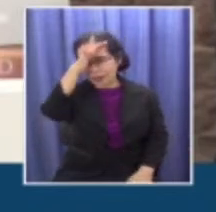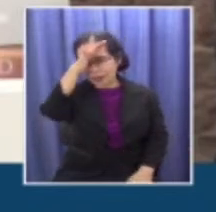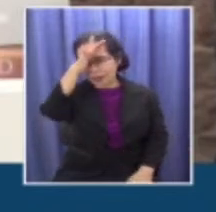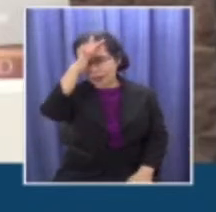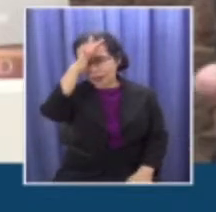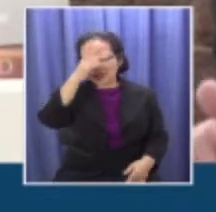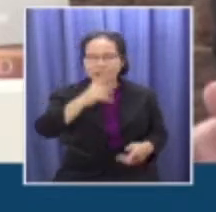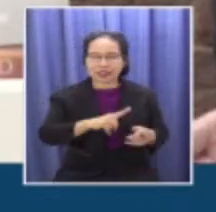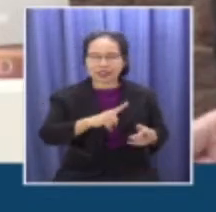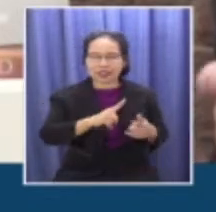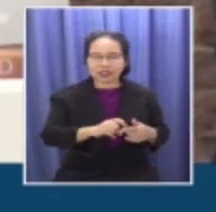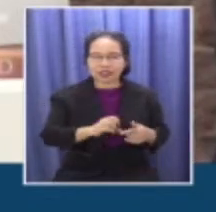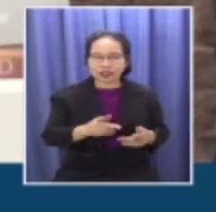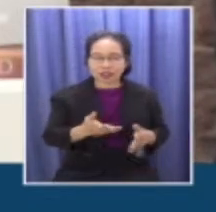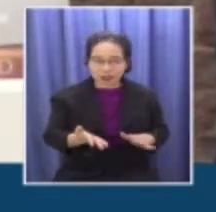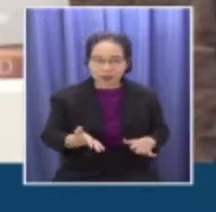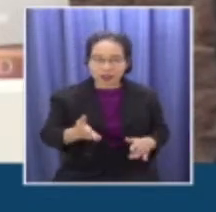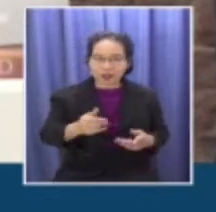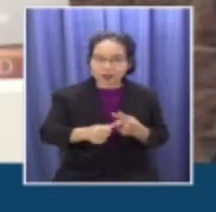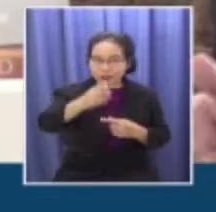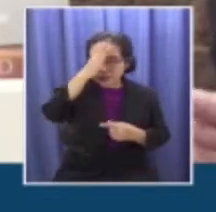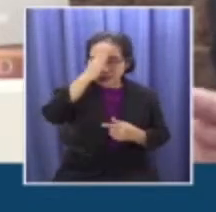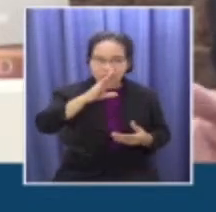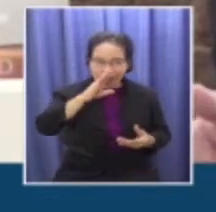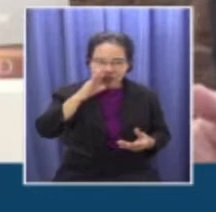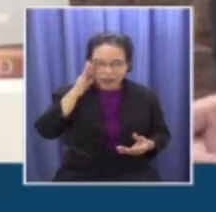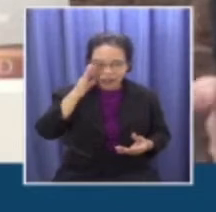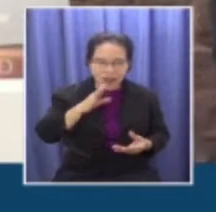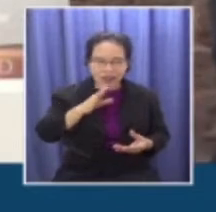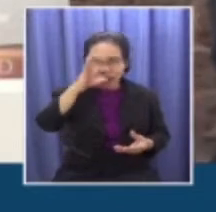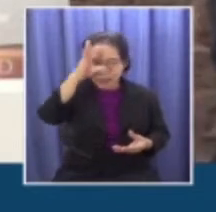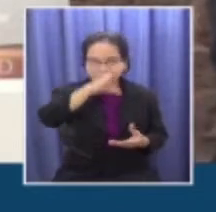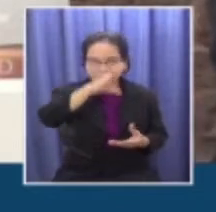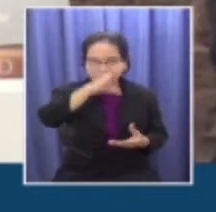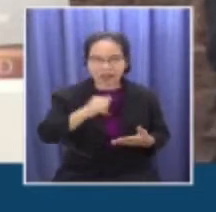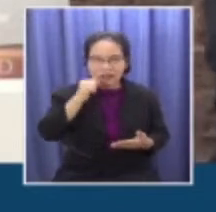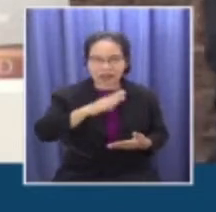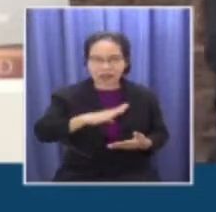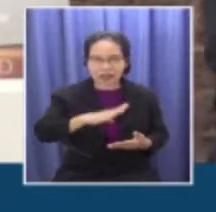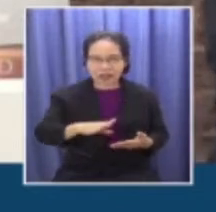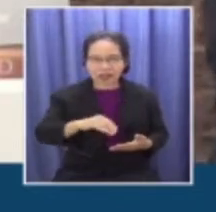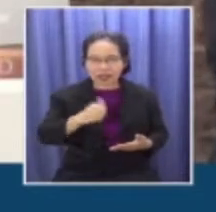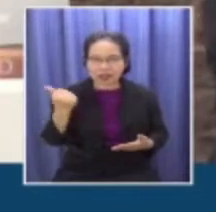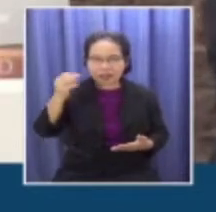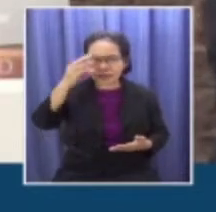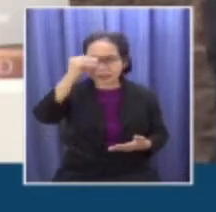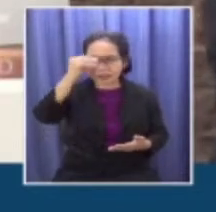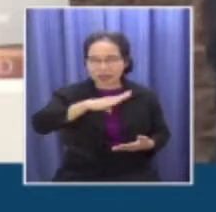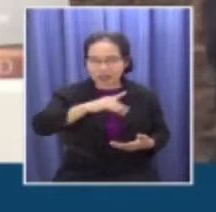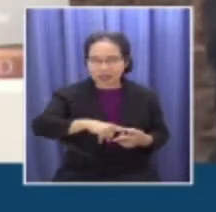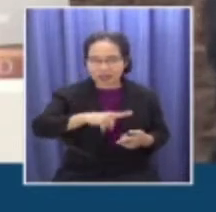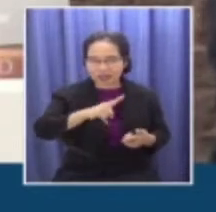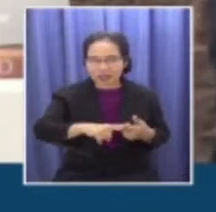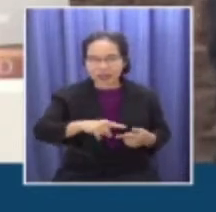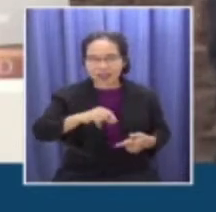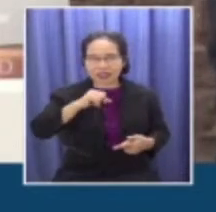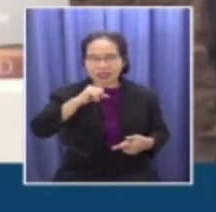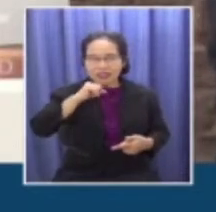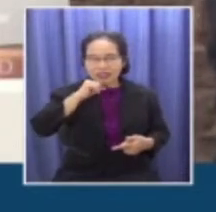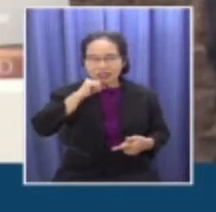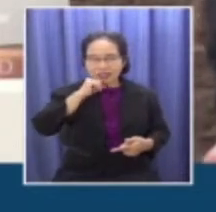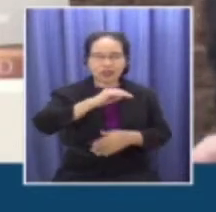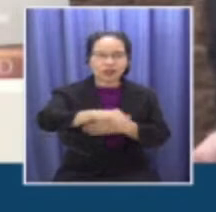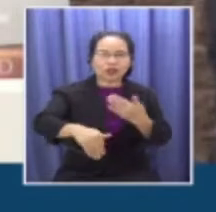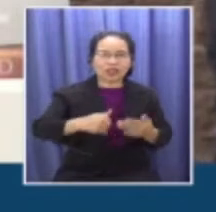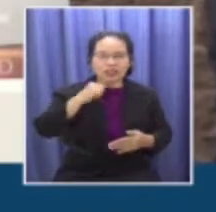maame bi a wawowo mma pii na ne mma no nyine nyina na yɛ papa ne mma